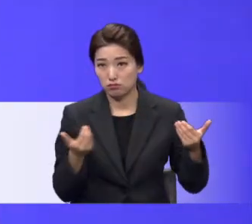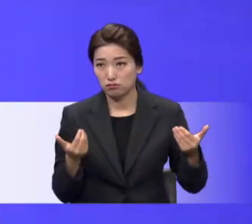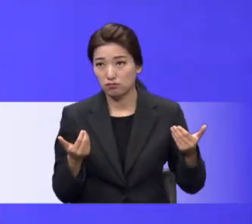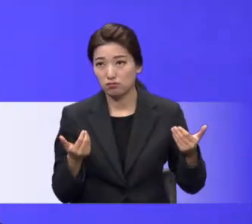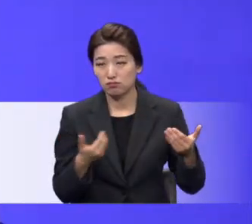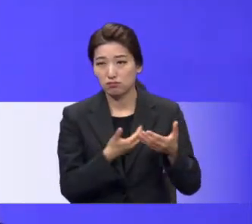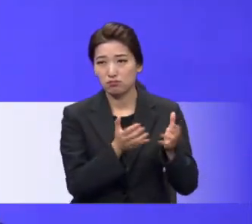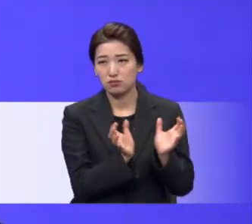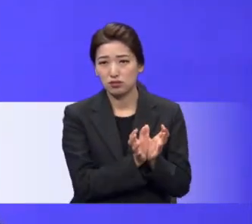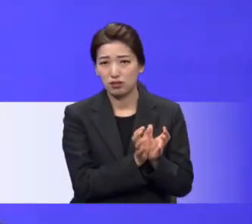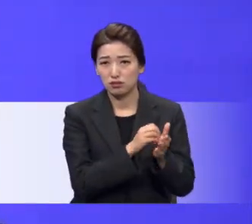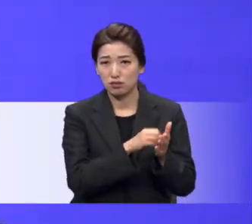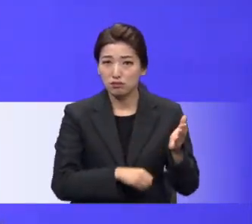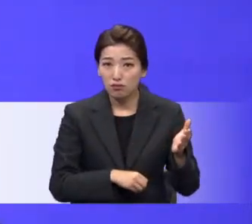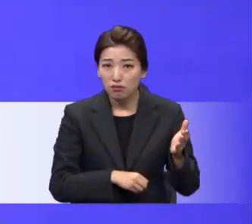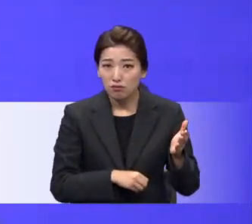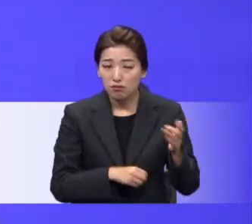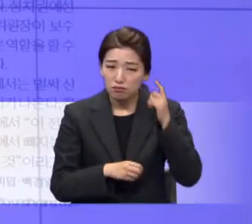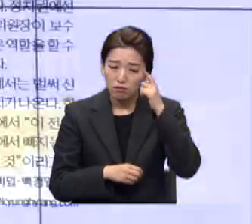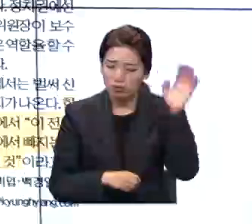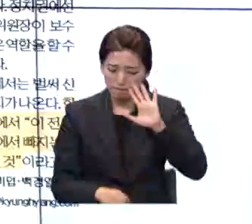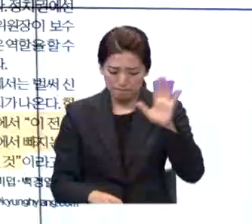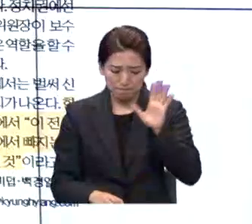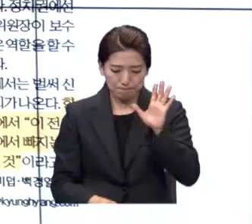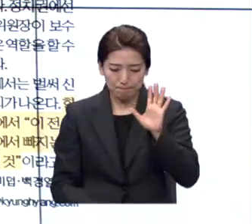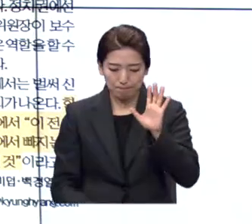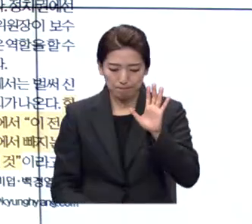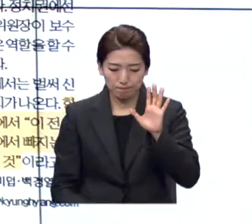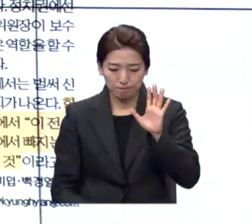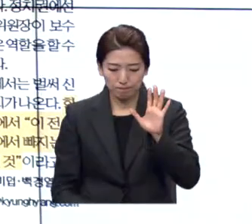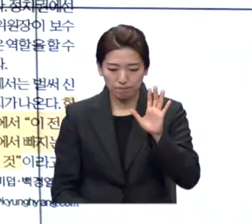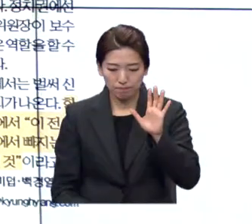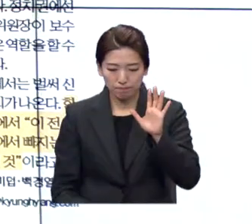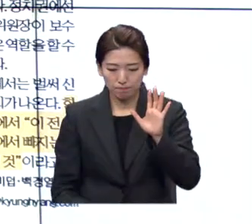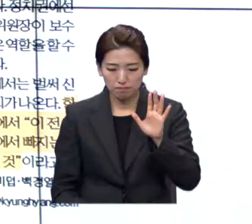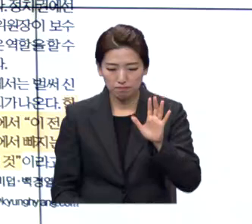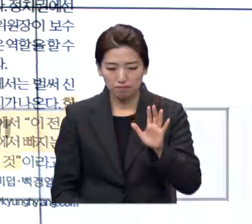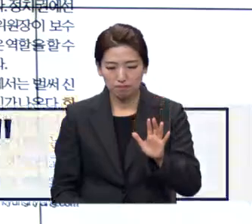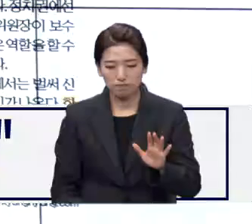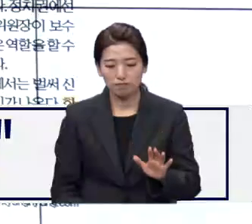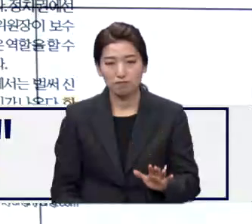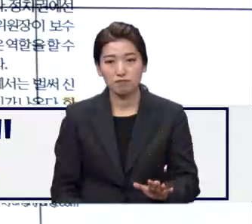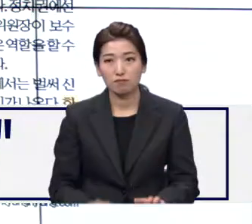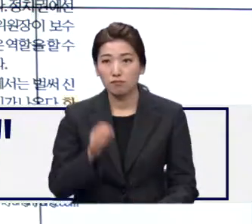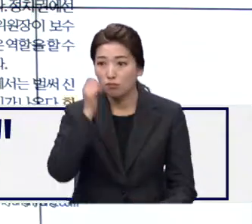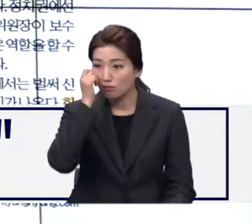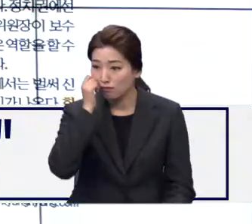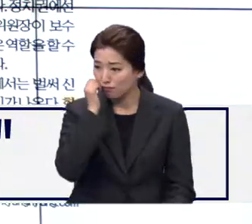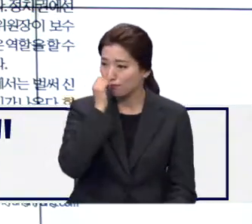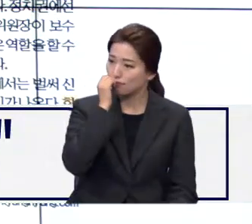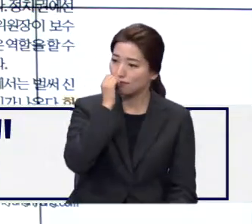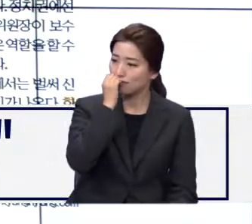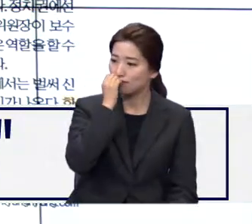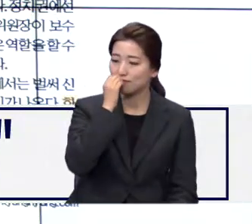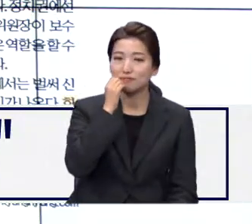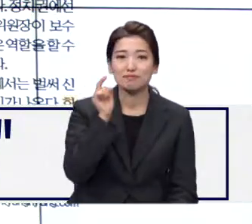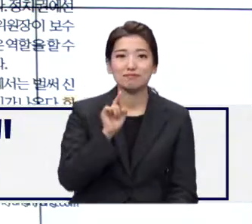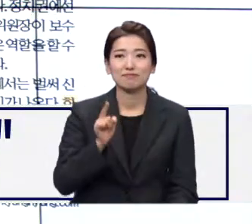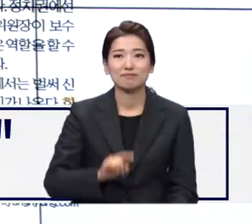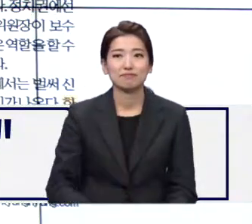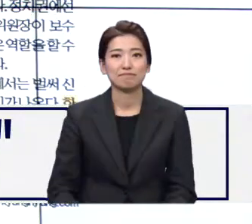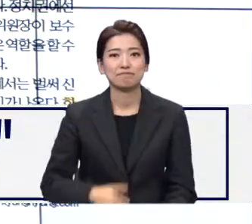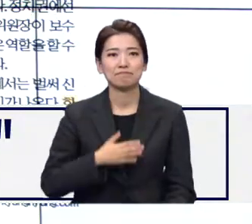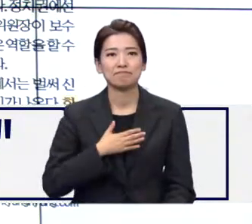헤어질 결심 하지 않았습니다네 어 마지막에 우는 줄 알았습니다네 저는 헤어질